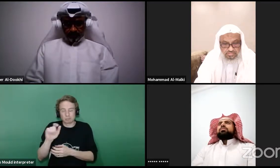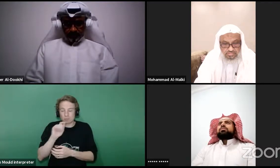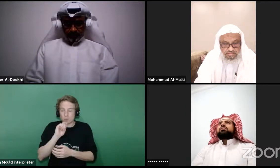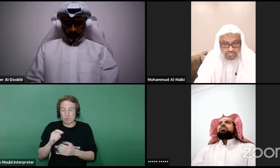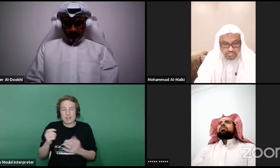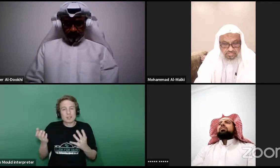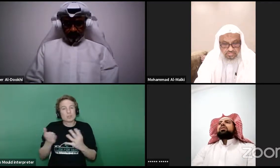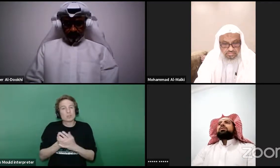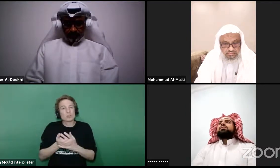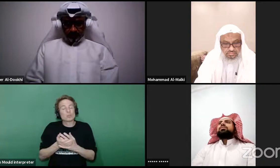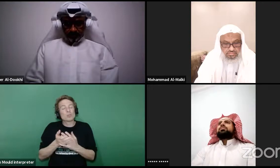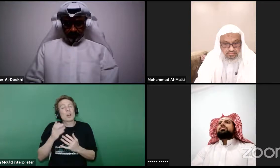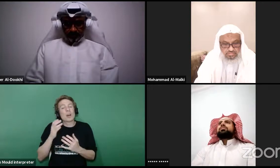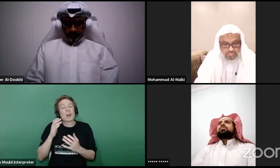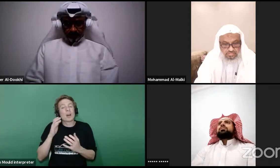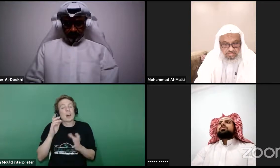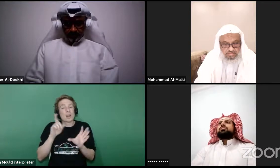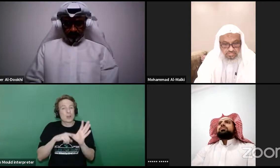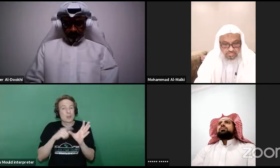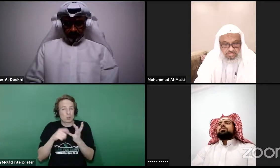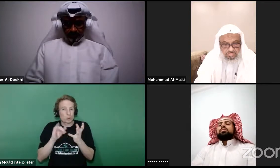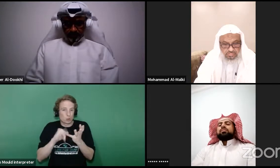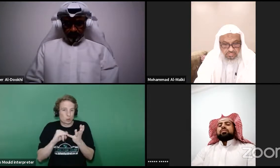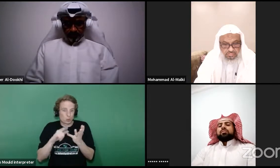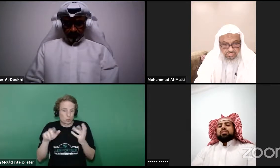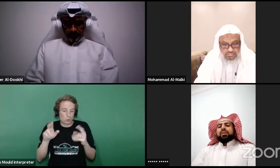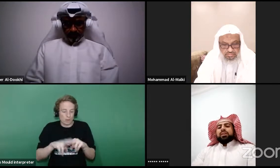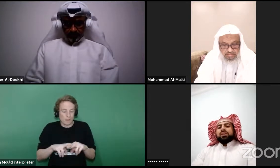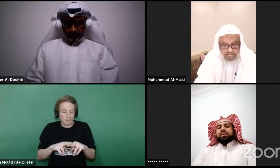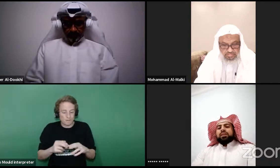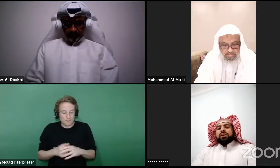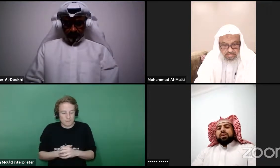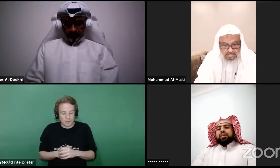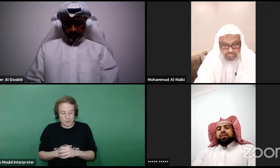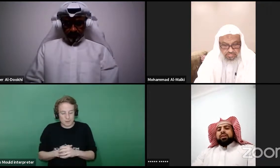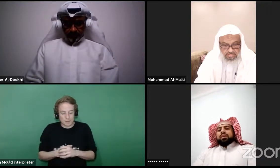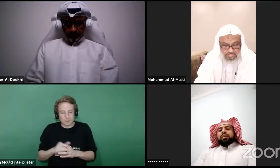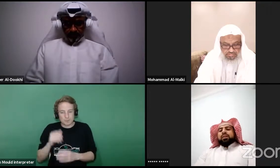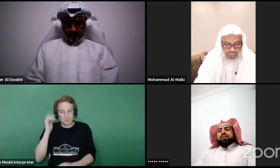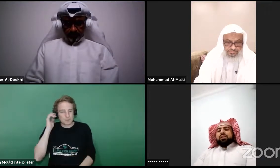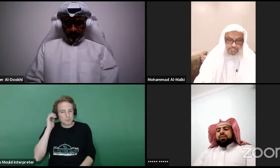where we left off yesterday. فليتفضلوا مشكورا.